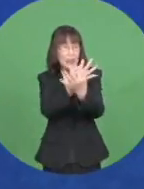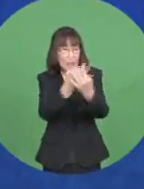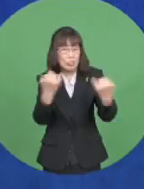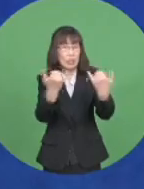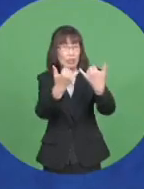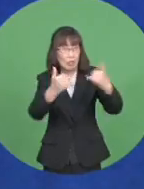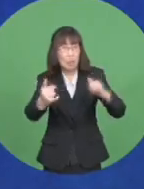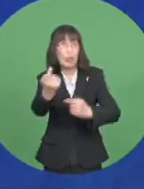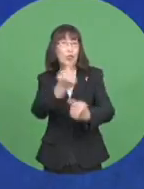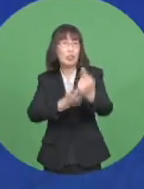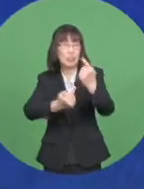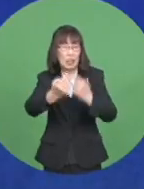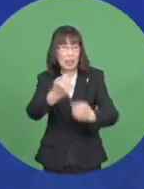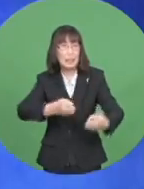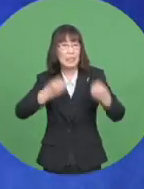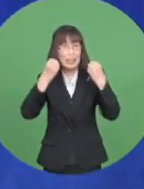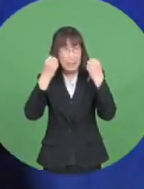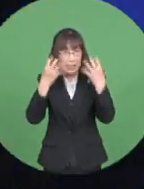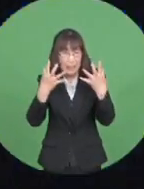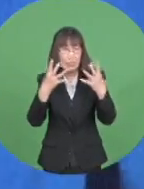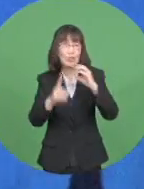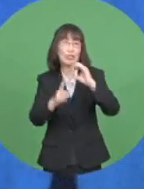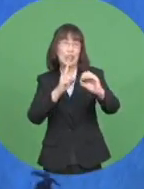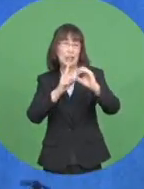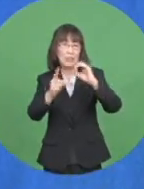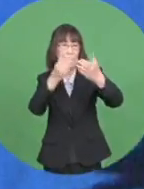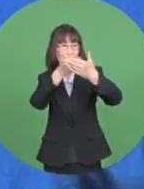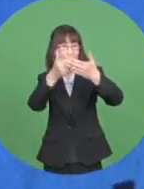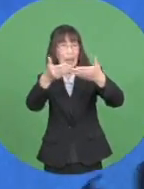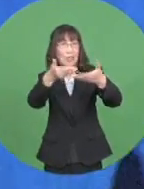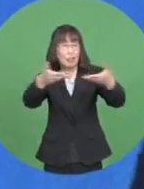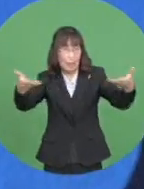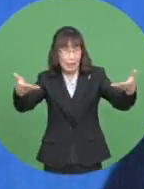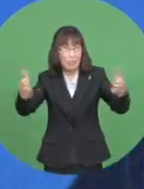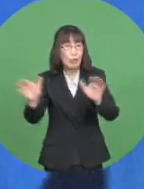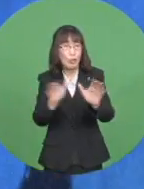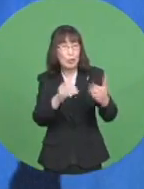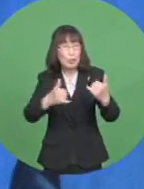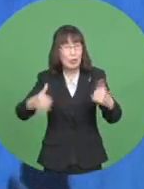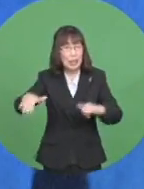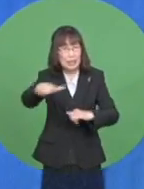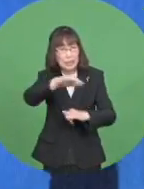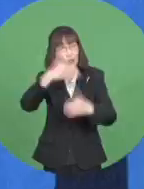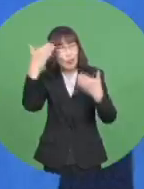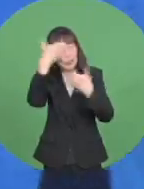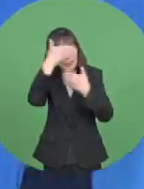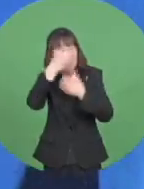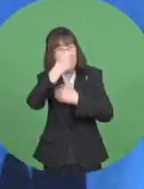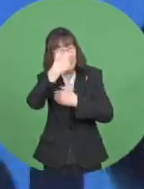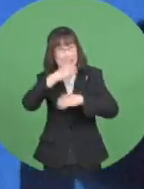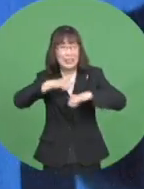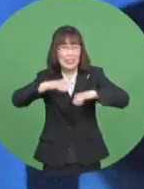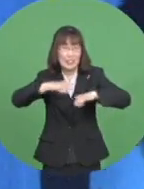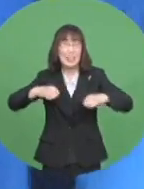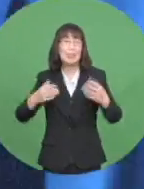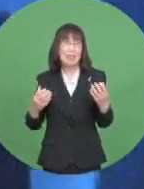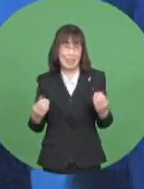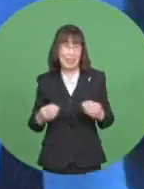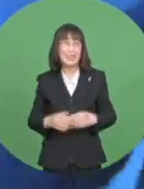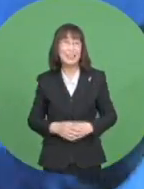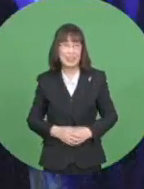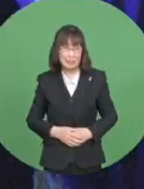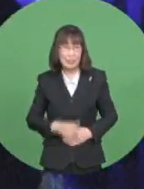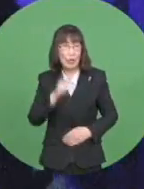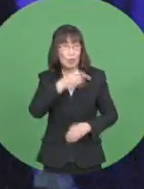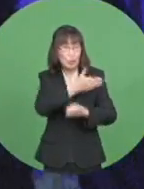人が訪れた最先端のデジタルアート展。子どもたちの表情は生き生きとしていました。